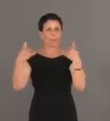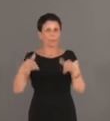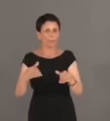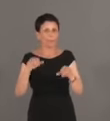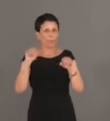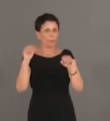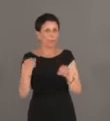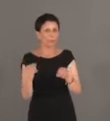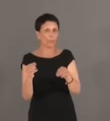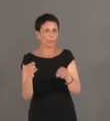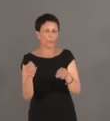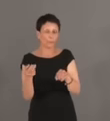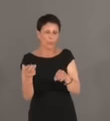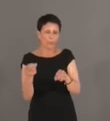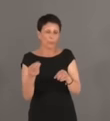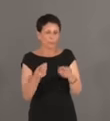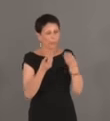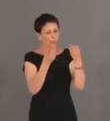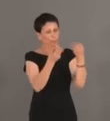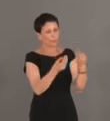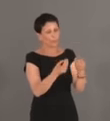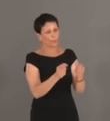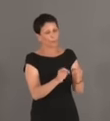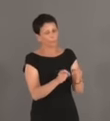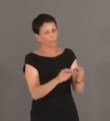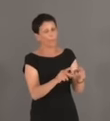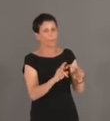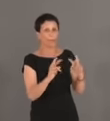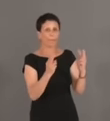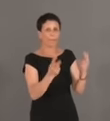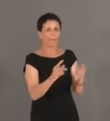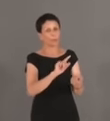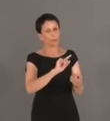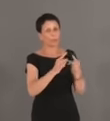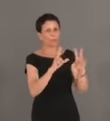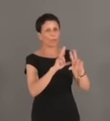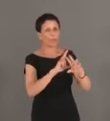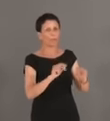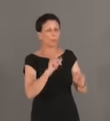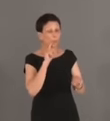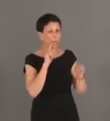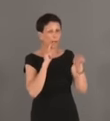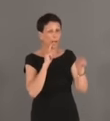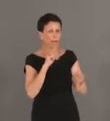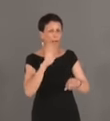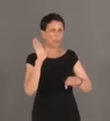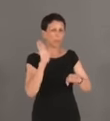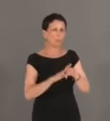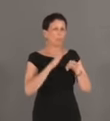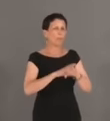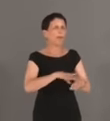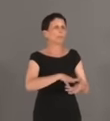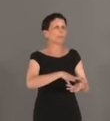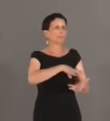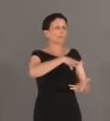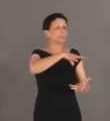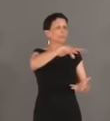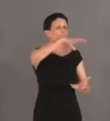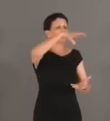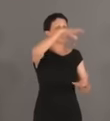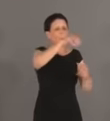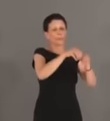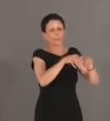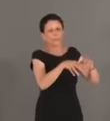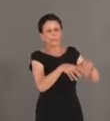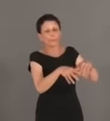ne serait-ce qu'à la salubrité, car ils sont stockés désormais des tonnes de déchets qui débordent dans l'Yvonne et